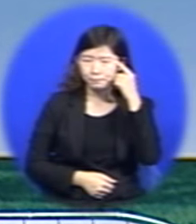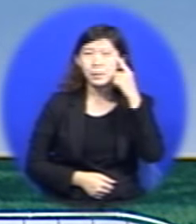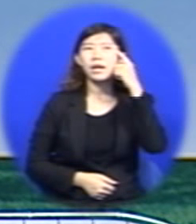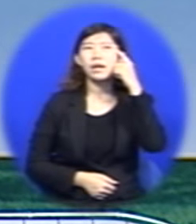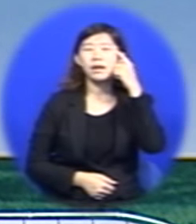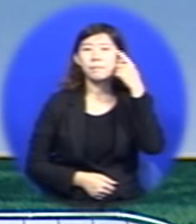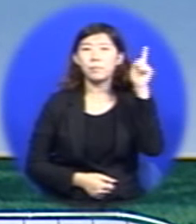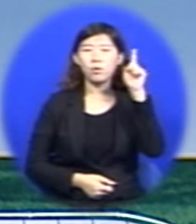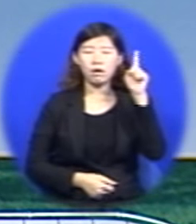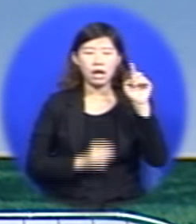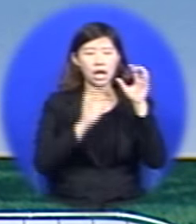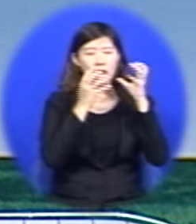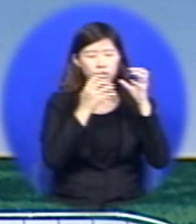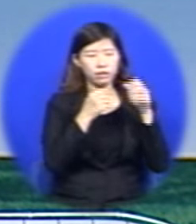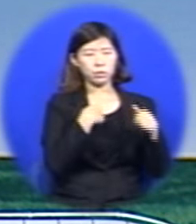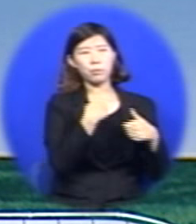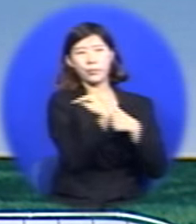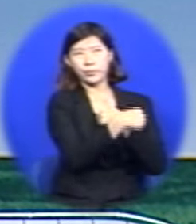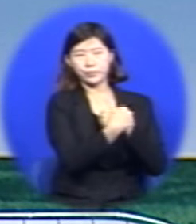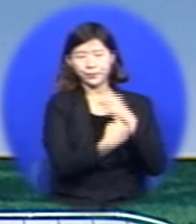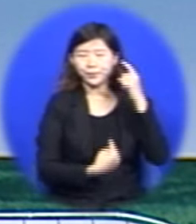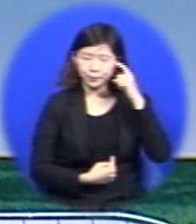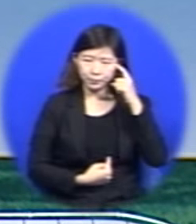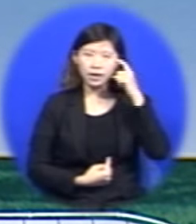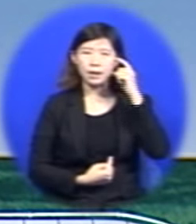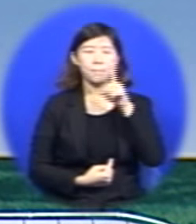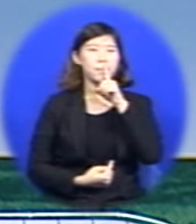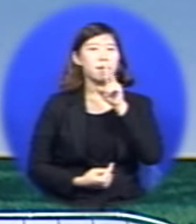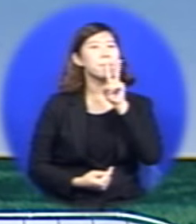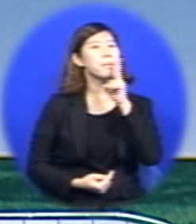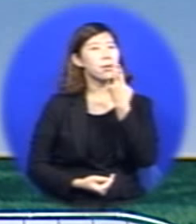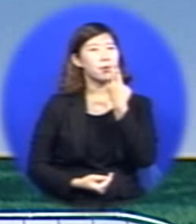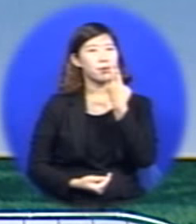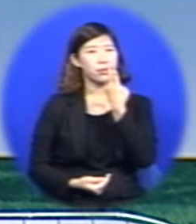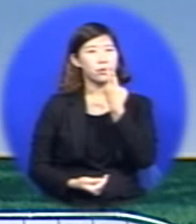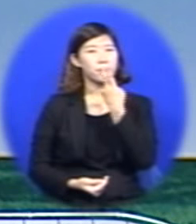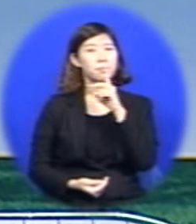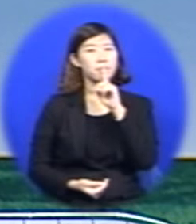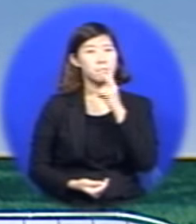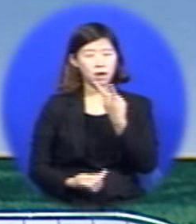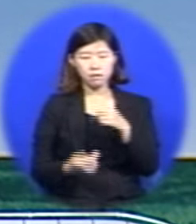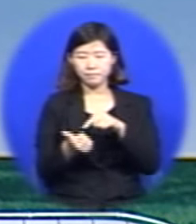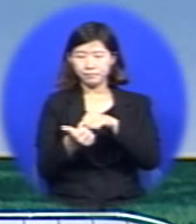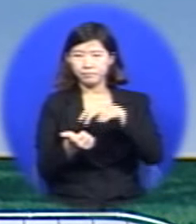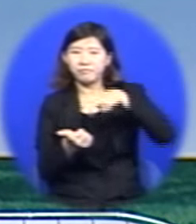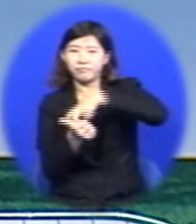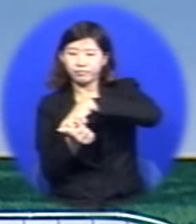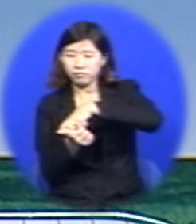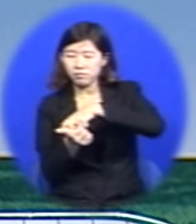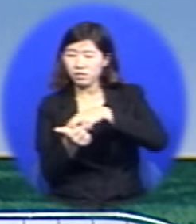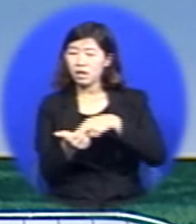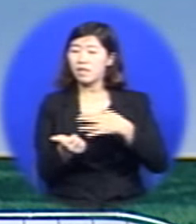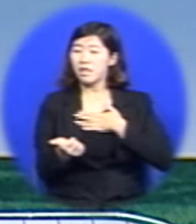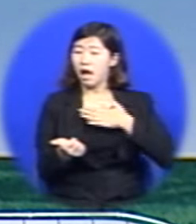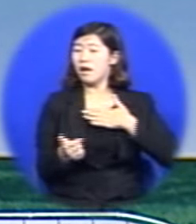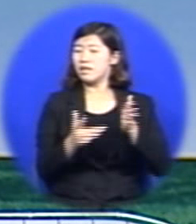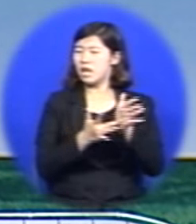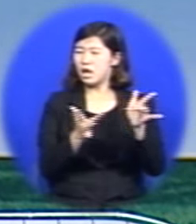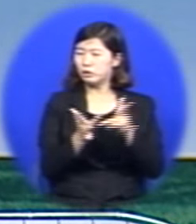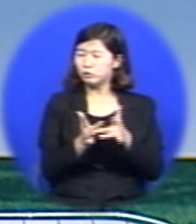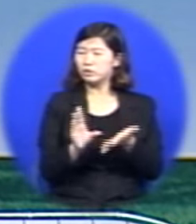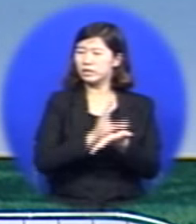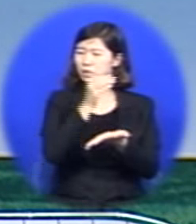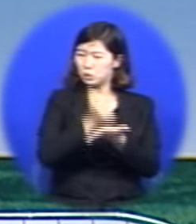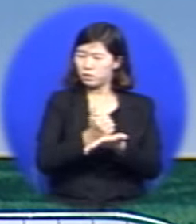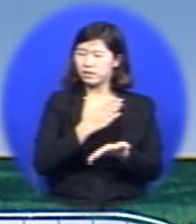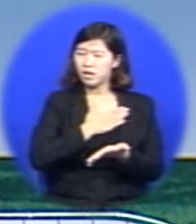기독교 교육이 생각이 났습니다. 그래서 말을 바꾸었어요. 나는 예수 그리스도를 내 구주와 주님으로